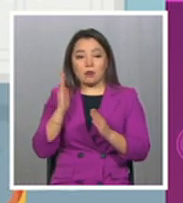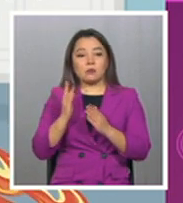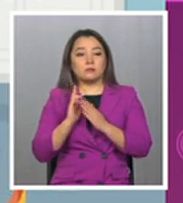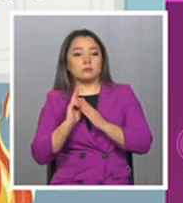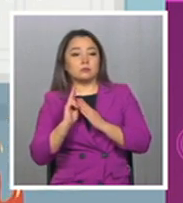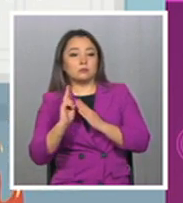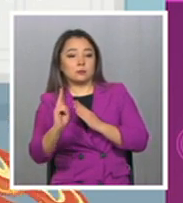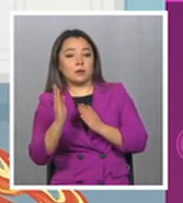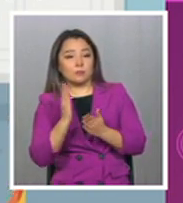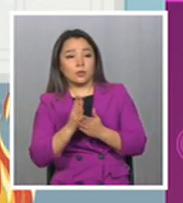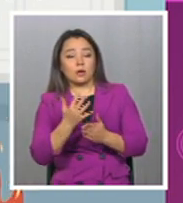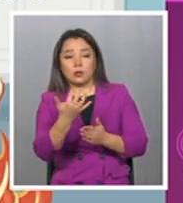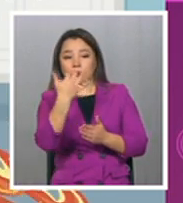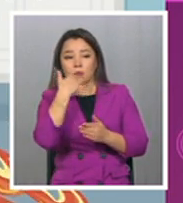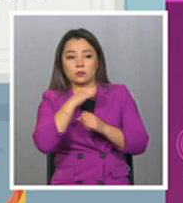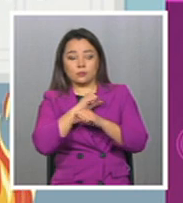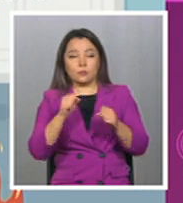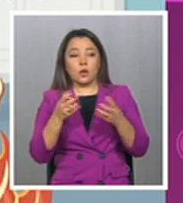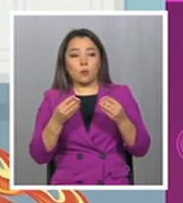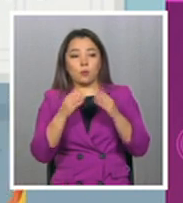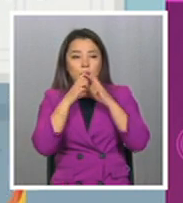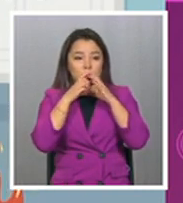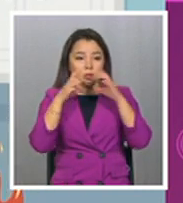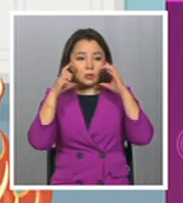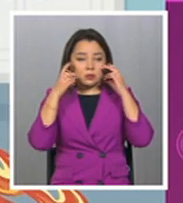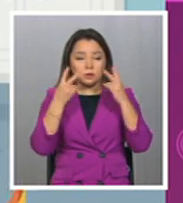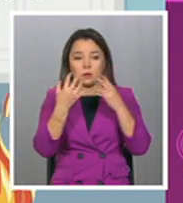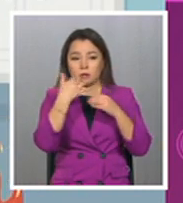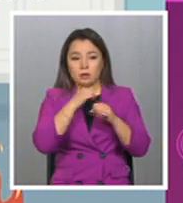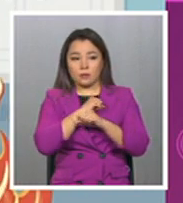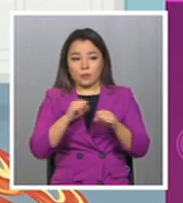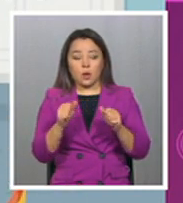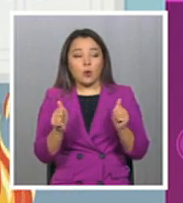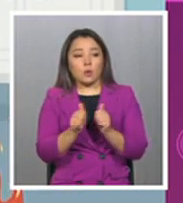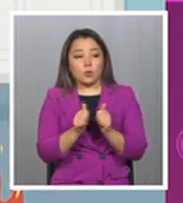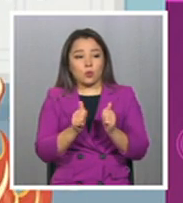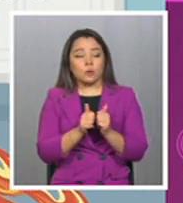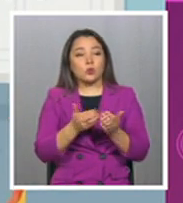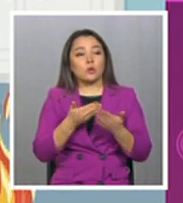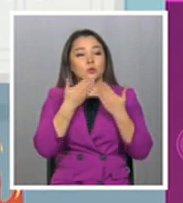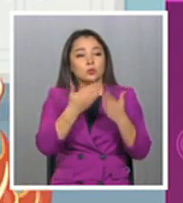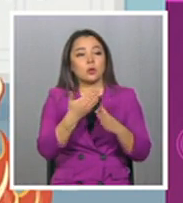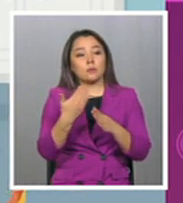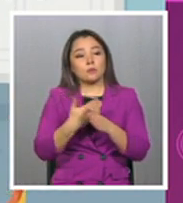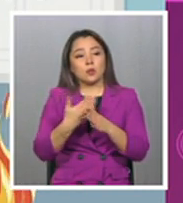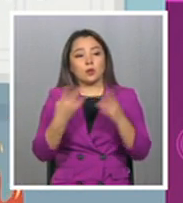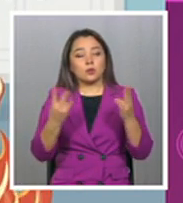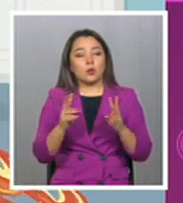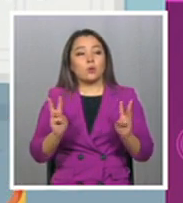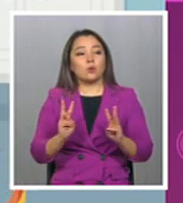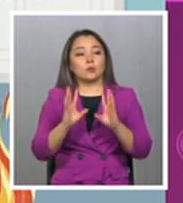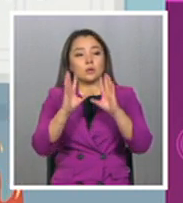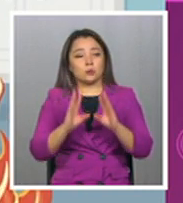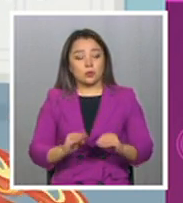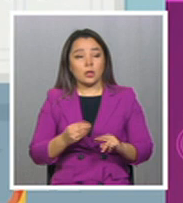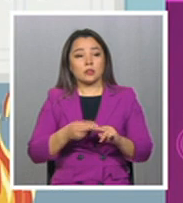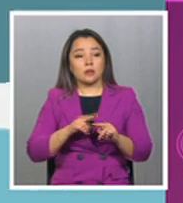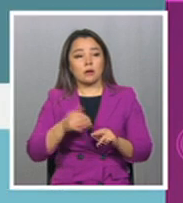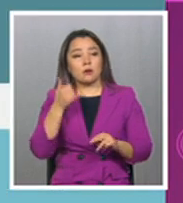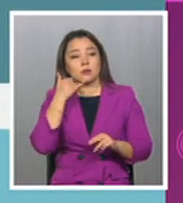жұтпас үшін мұрынды дәкемен жап. Өрт кезінде көршілерден көмек сұра, және өрт сөндірушілерге хабар беруді